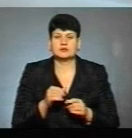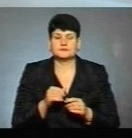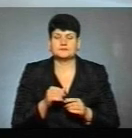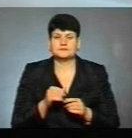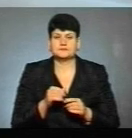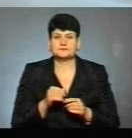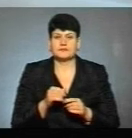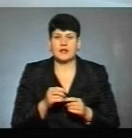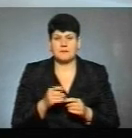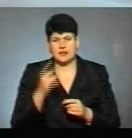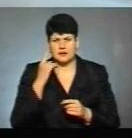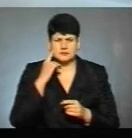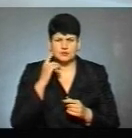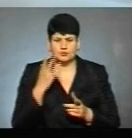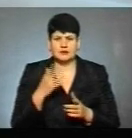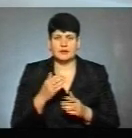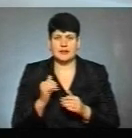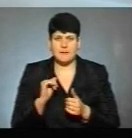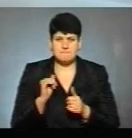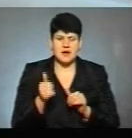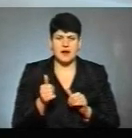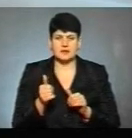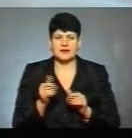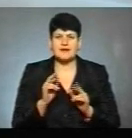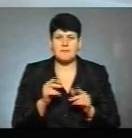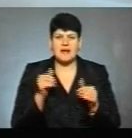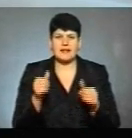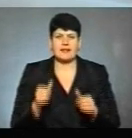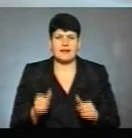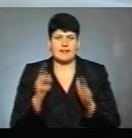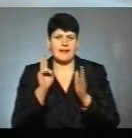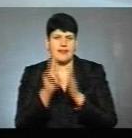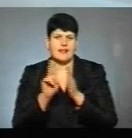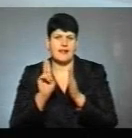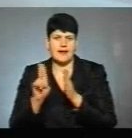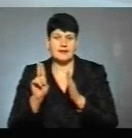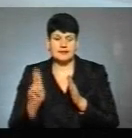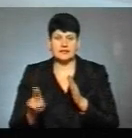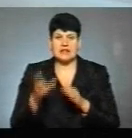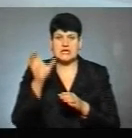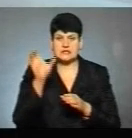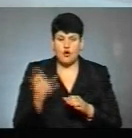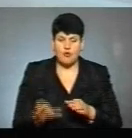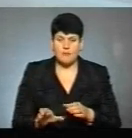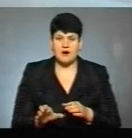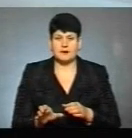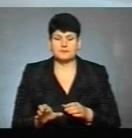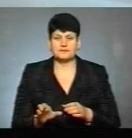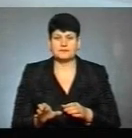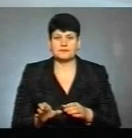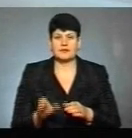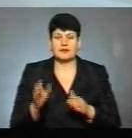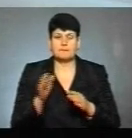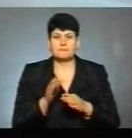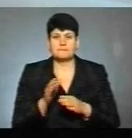також наперед продумували, що як би то їх клеїти, тому що десь на стовбах там такими шпанек